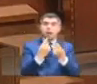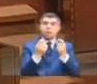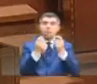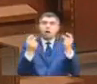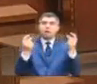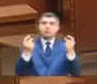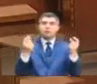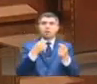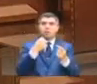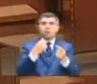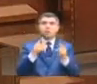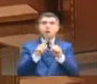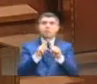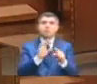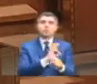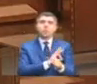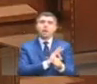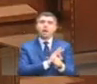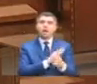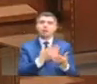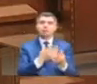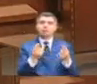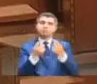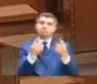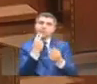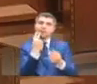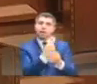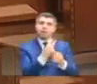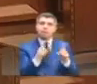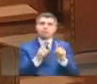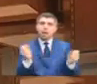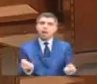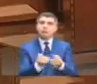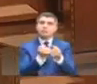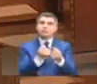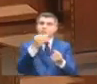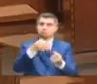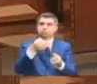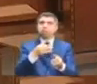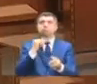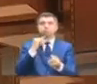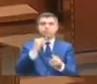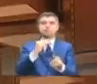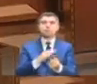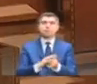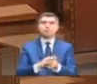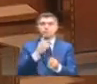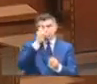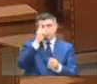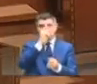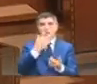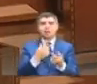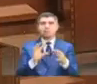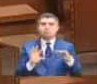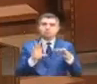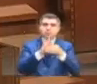لان طريق سياحيه، كل ما هو سياحي او ما هو يخدم الاقتصاد حاولنا ما امكن نستثمروا فيه اكثر، وحنا جاهزين الى كان ممكن نديروا